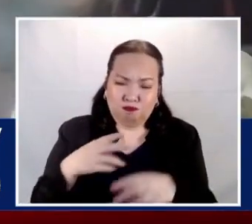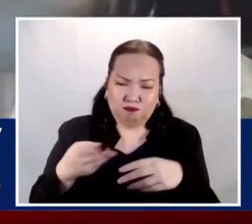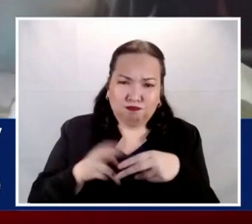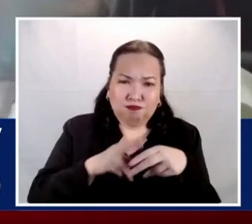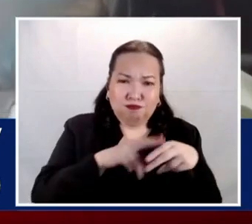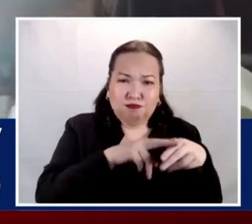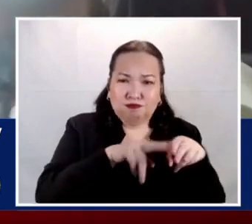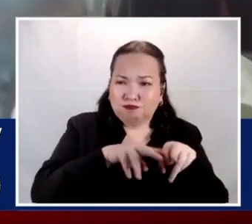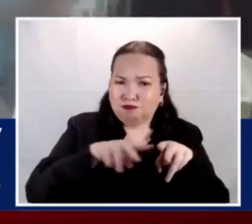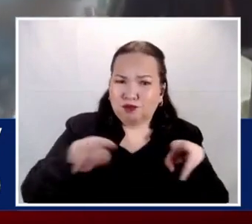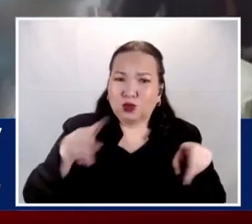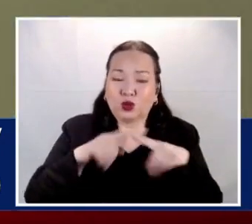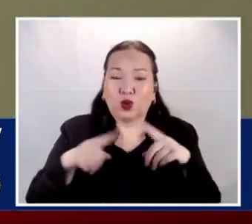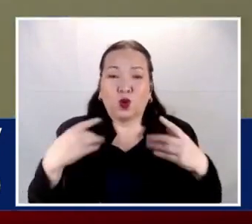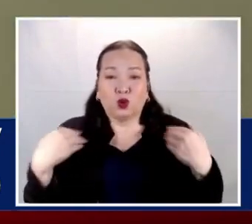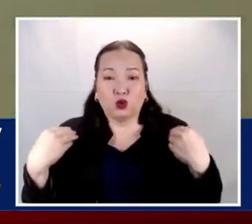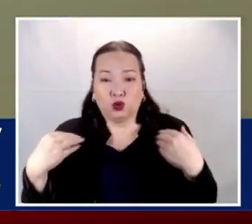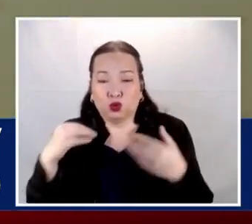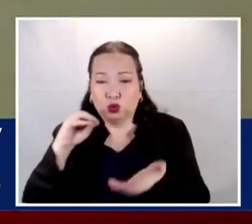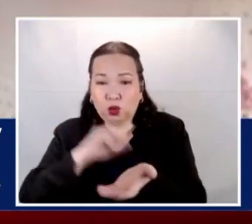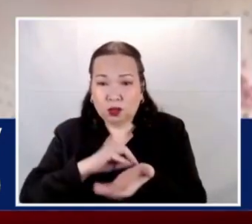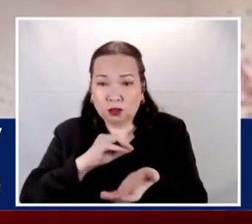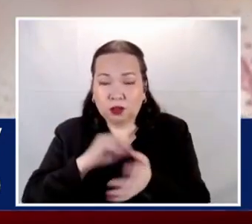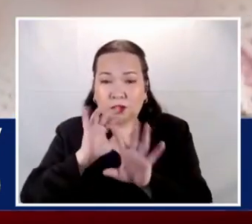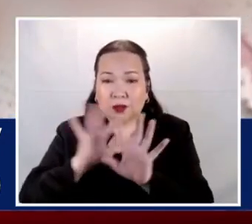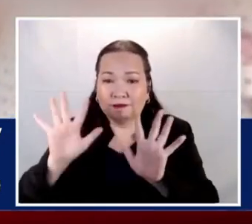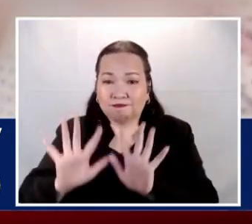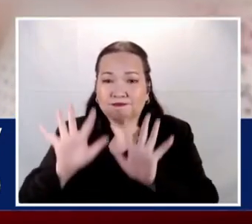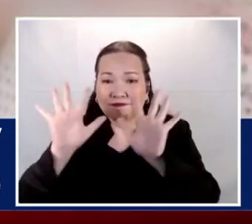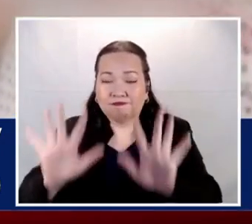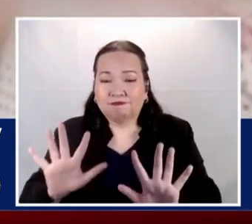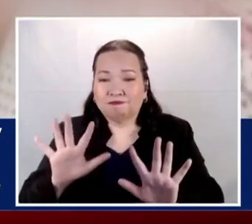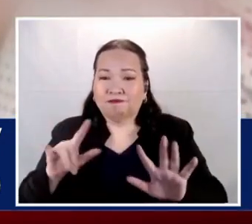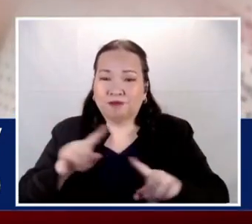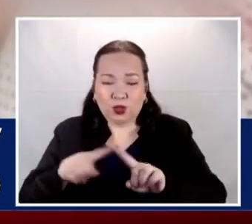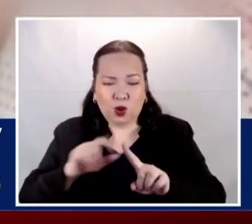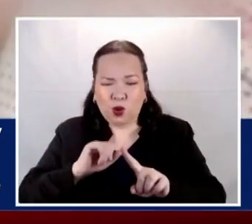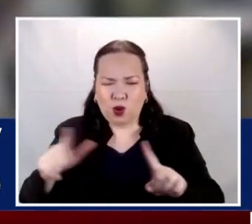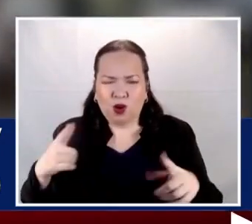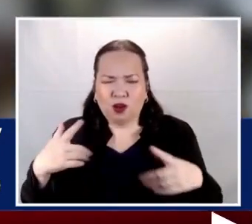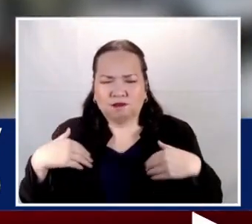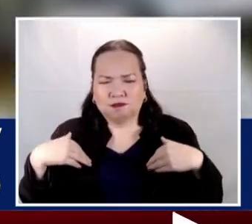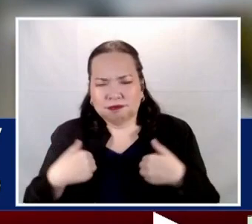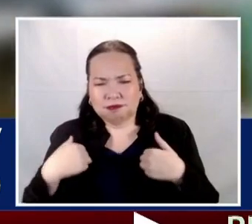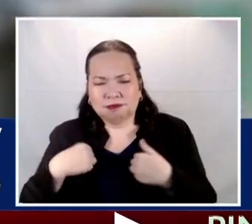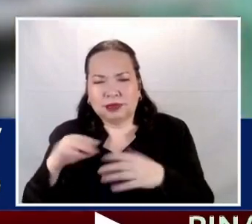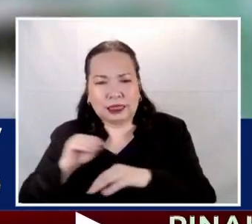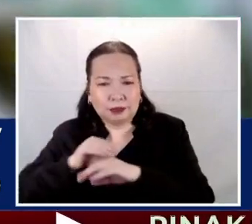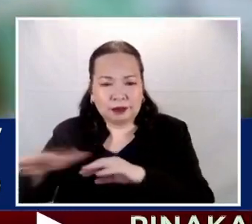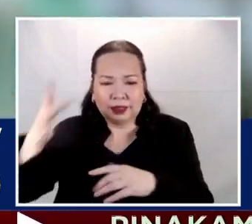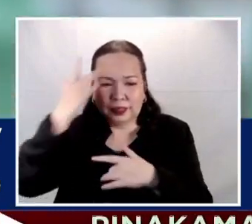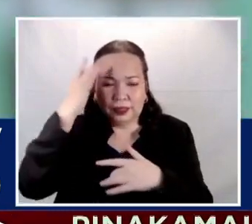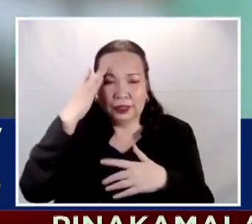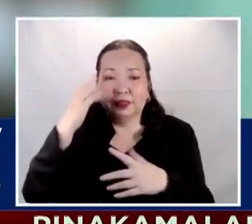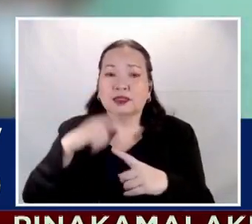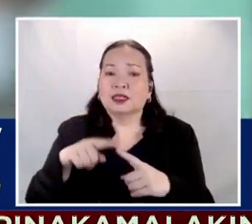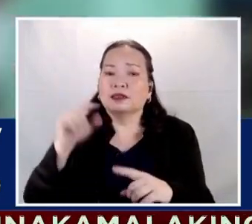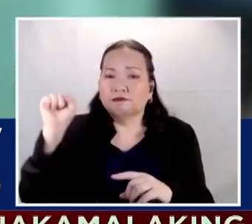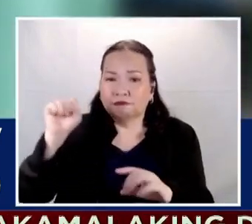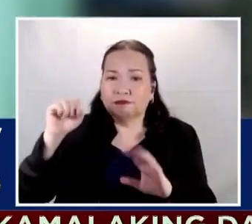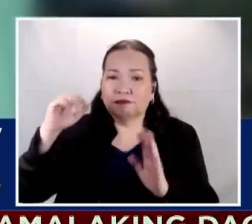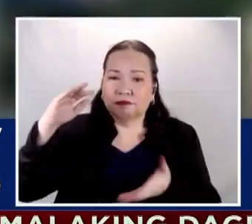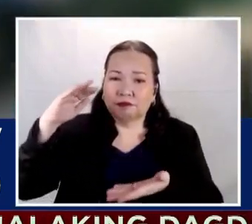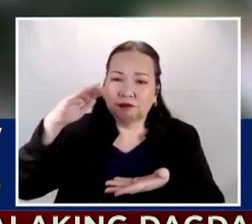worker na pagod at nagkakasakit na rin. Muling bumaba ang kaso sa bansa, pero umpisa pa lang ito